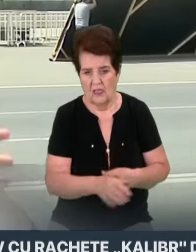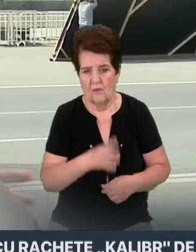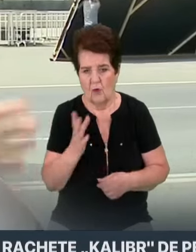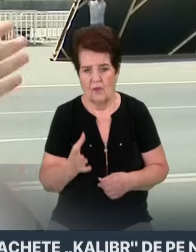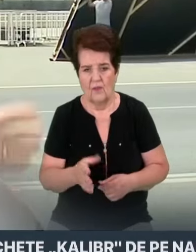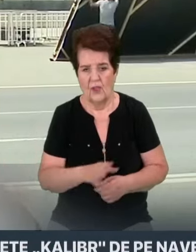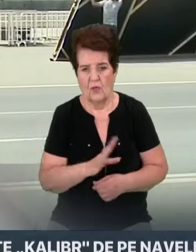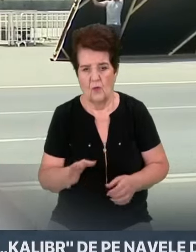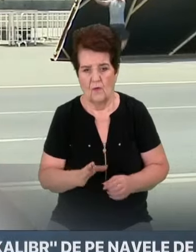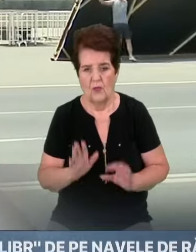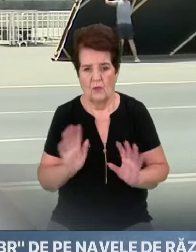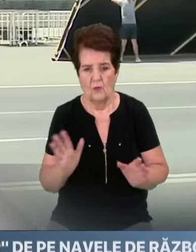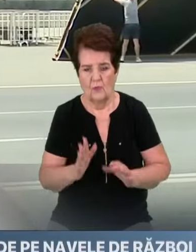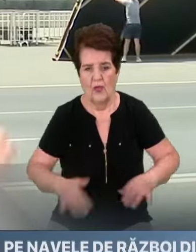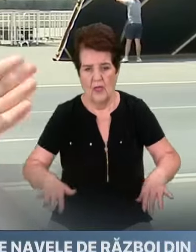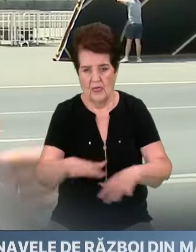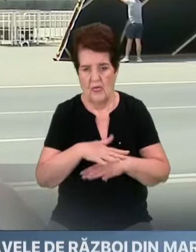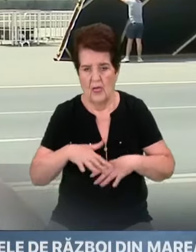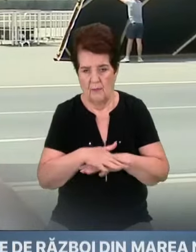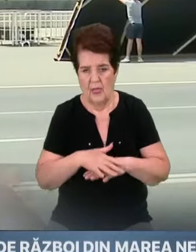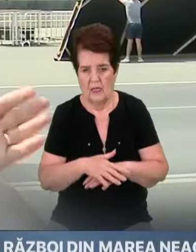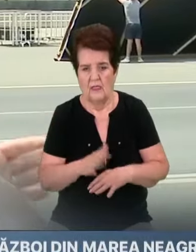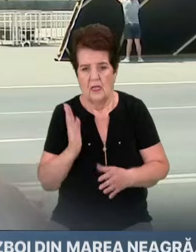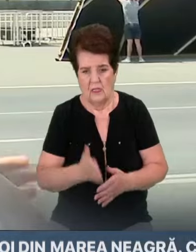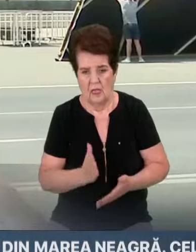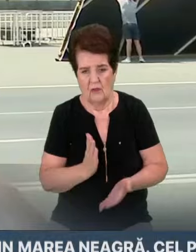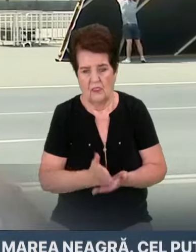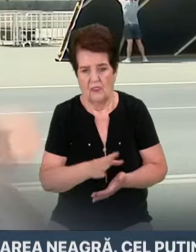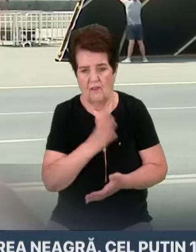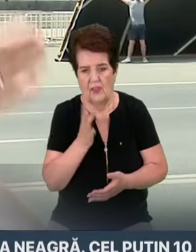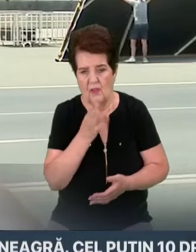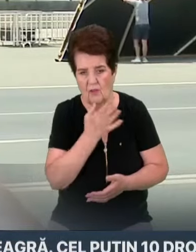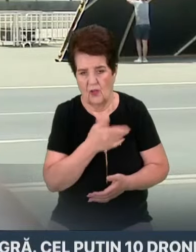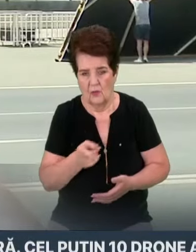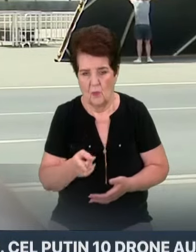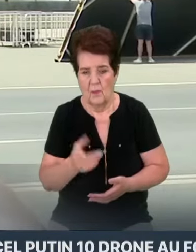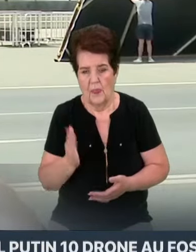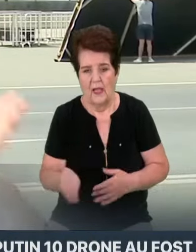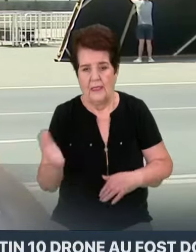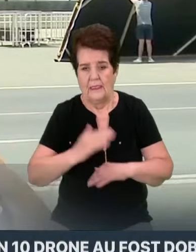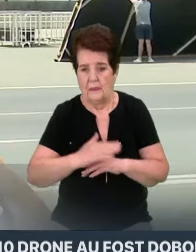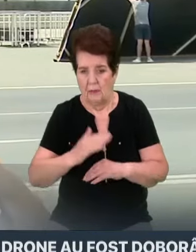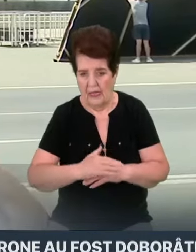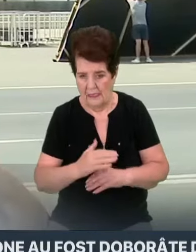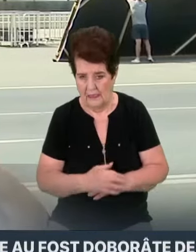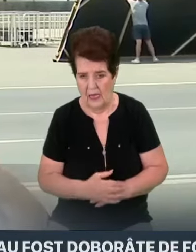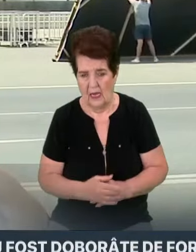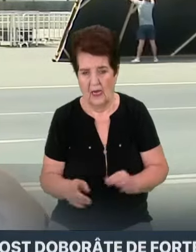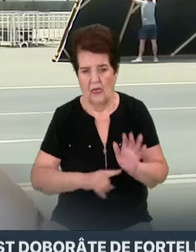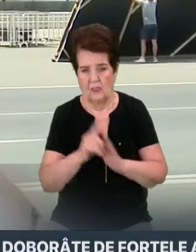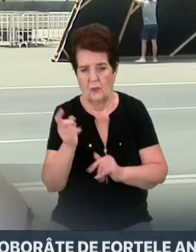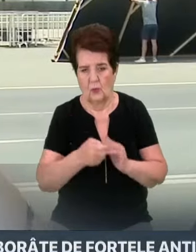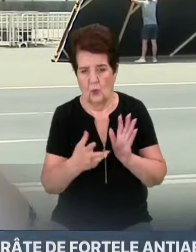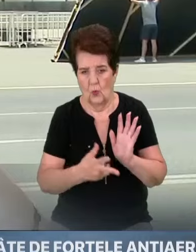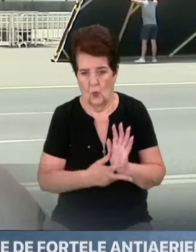vor fi evenimente în Piața Mare Dunării Naționale, dar fiind faptul inclusiv că este și o vreme mai toridă, iar spre seară, începând cu ora 18,